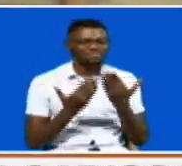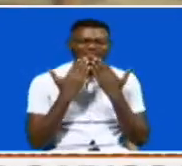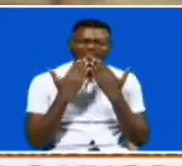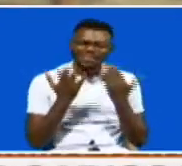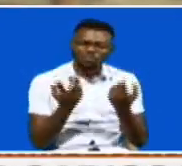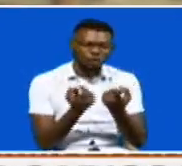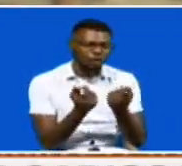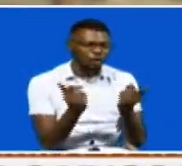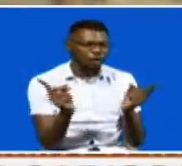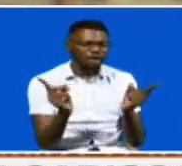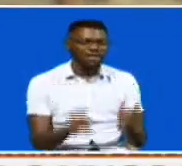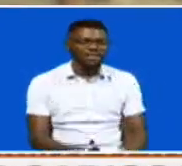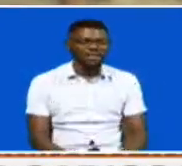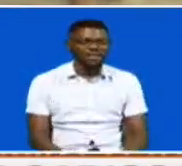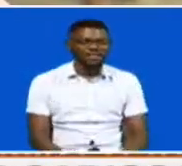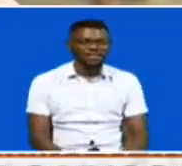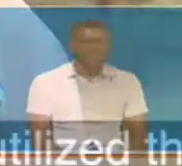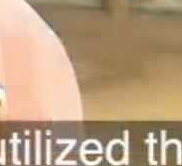all.